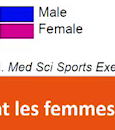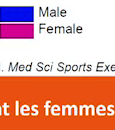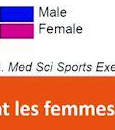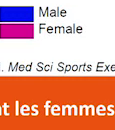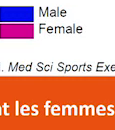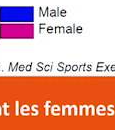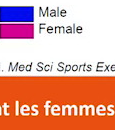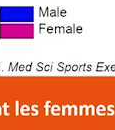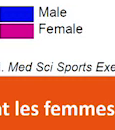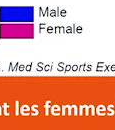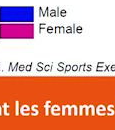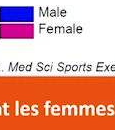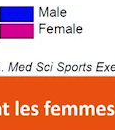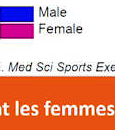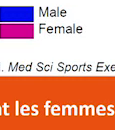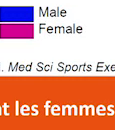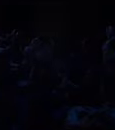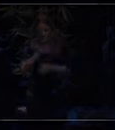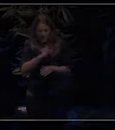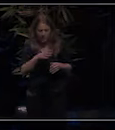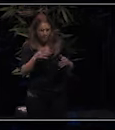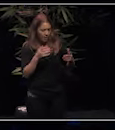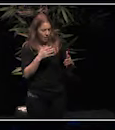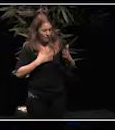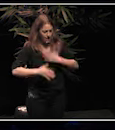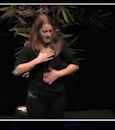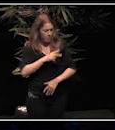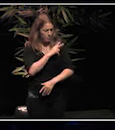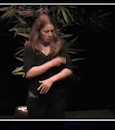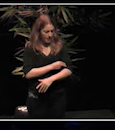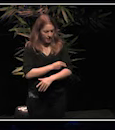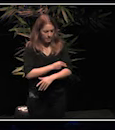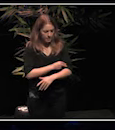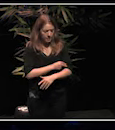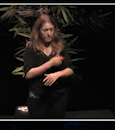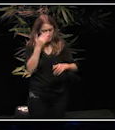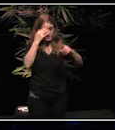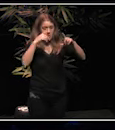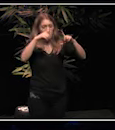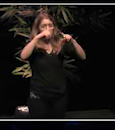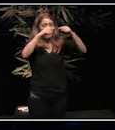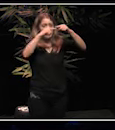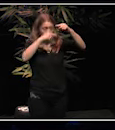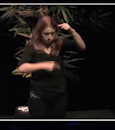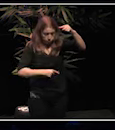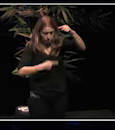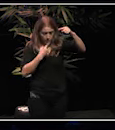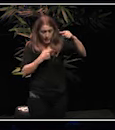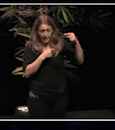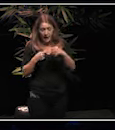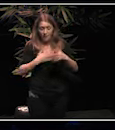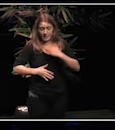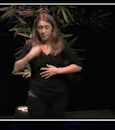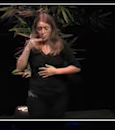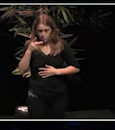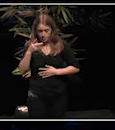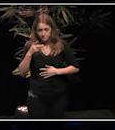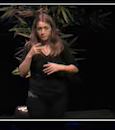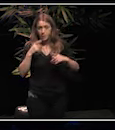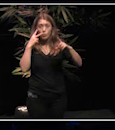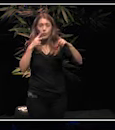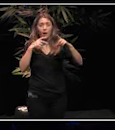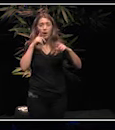différents de la fatigue, et notamment de la fatigue musculaire. Et donc plus c'est bas, et plus les sujets sont fatigués. Et vous voyez qu'à peu, pour à peu près tous les paramètres,